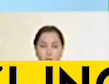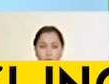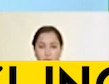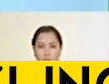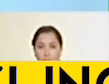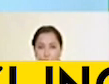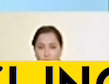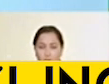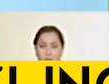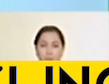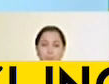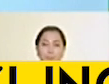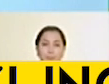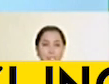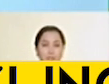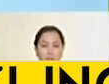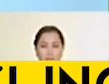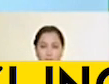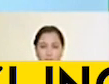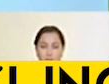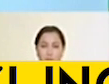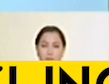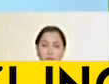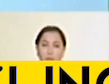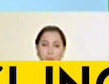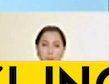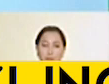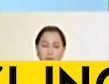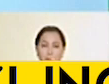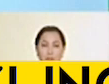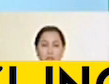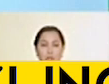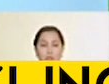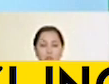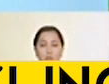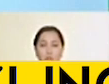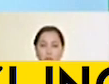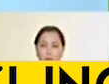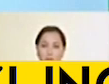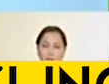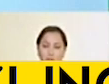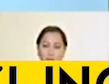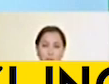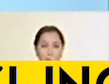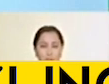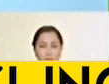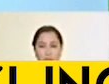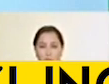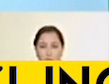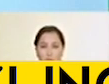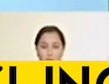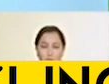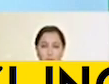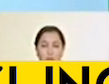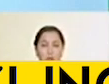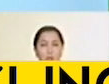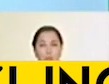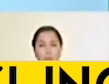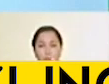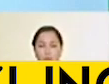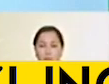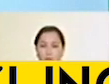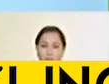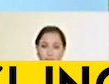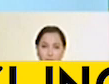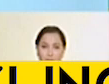qarating. Tarixiy sana va bayramlarning nomlari tarkibidagi birinchi so'z bosh harf